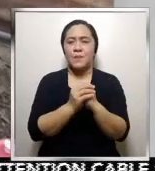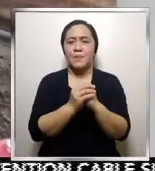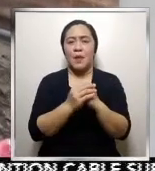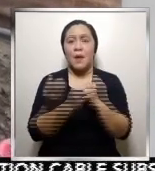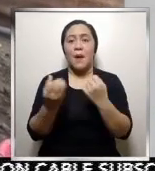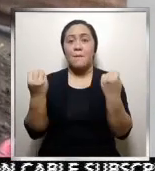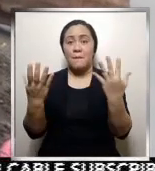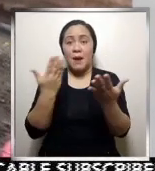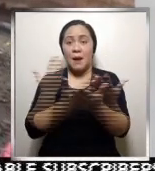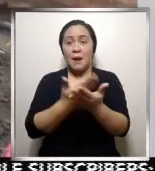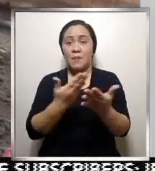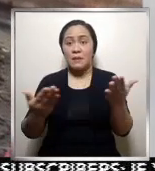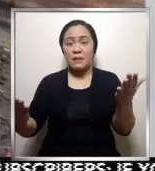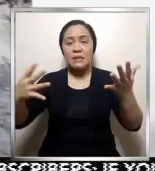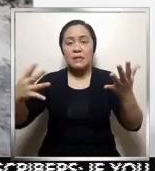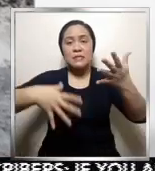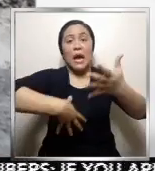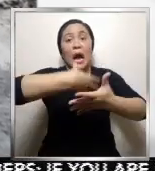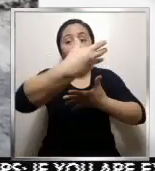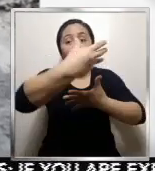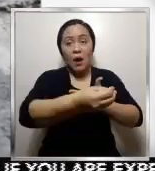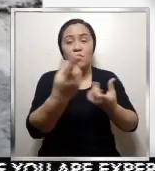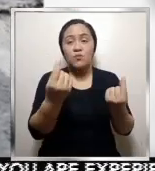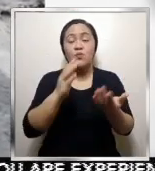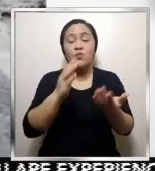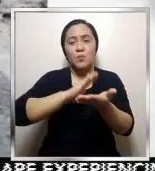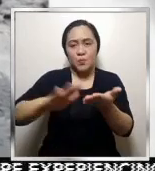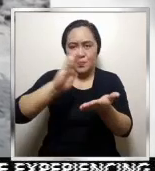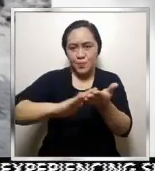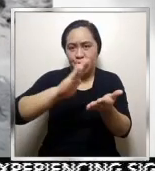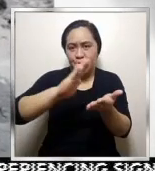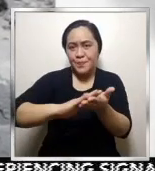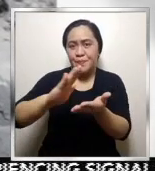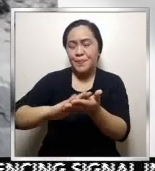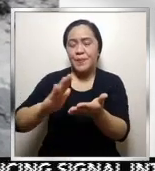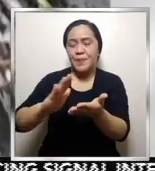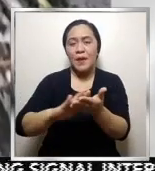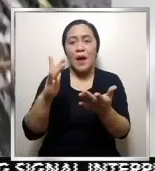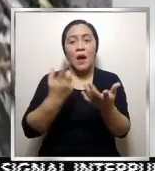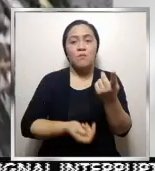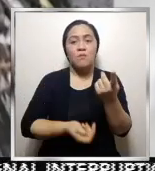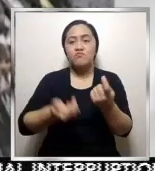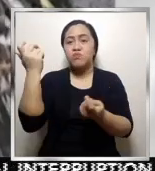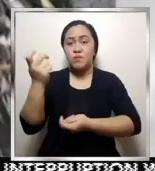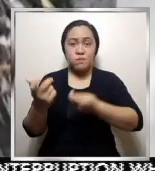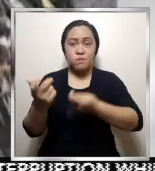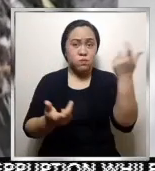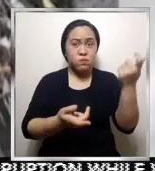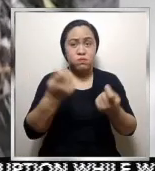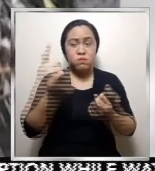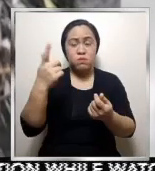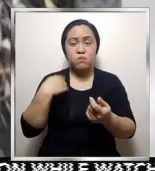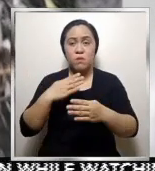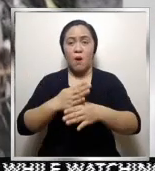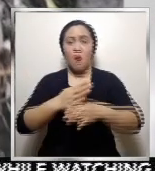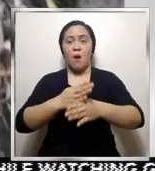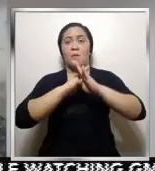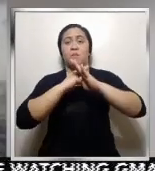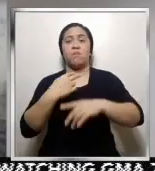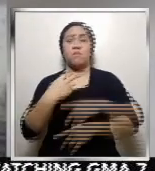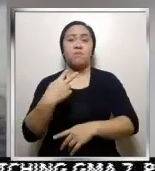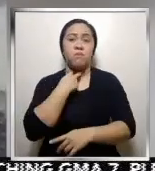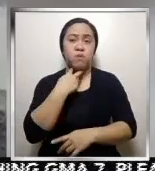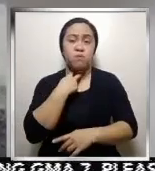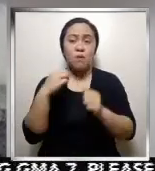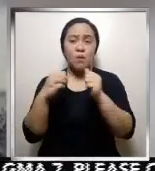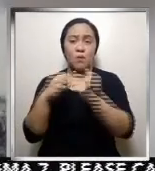para agad na malinis. Pinagtatanggal naman ng iba ang mga bumarang putik na may kasamang mga sanga ng puno sa mga daan.